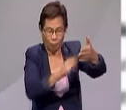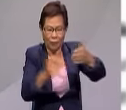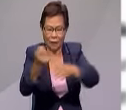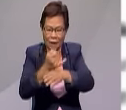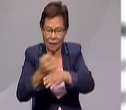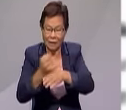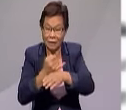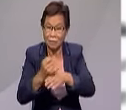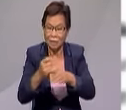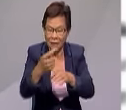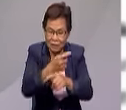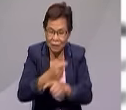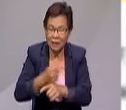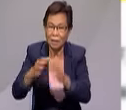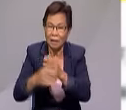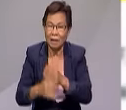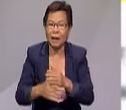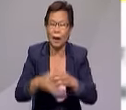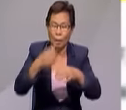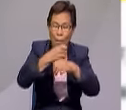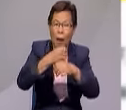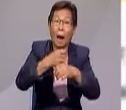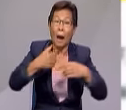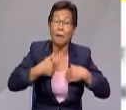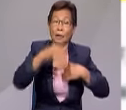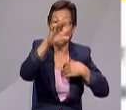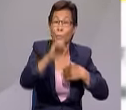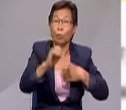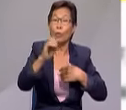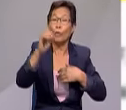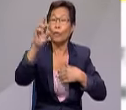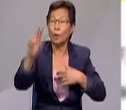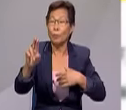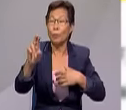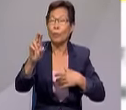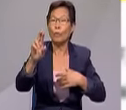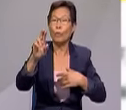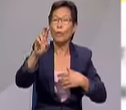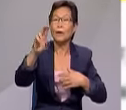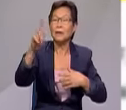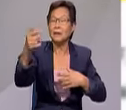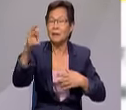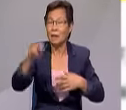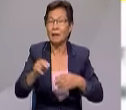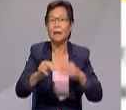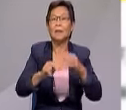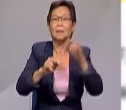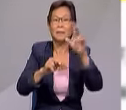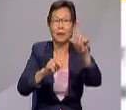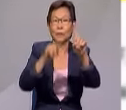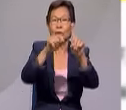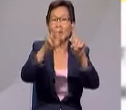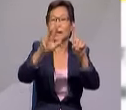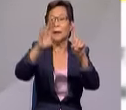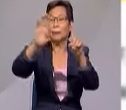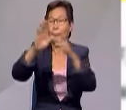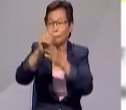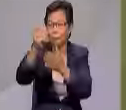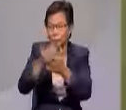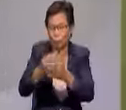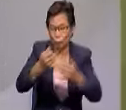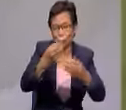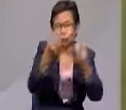udang menghasilkan hampir 50,000 tan metrik yang menyumbang 1.3 bilion ringgit daripada jumlah ekspor